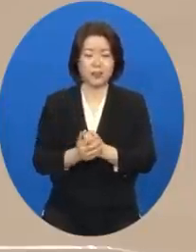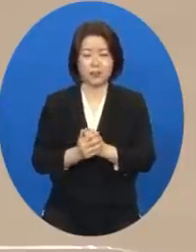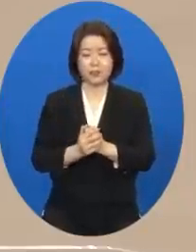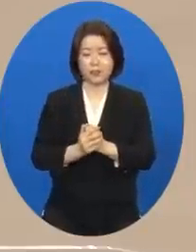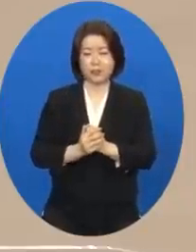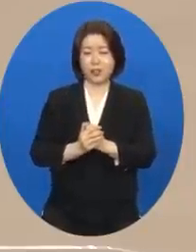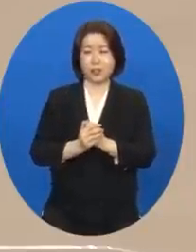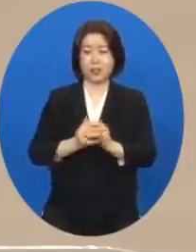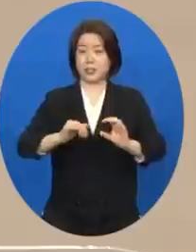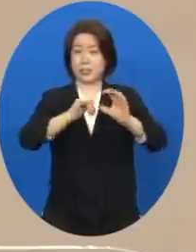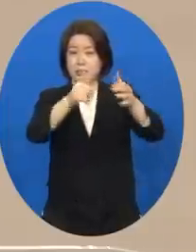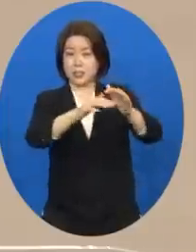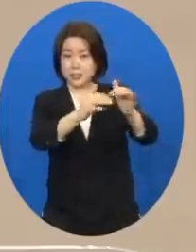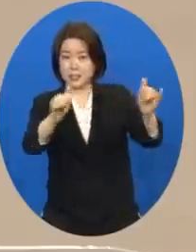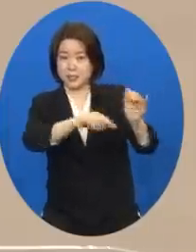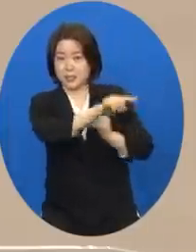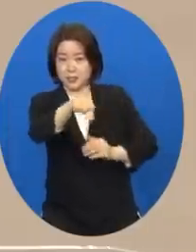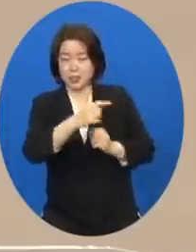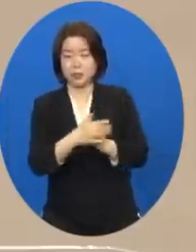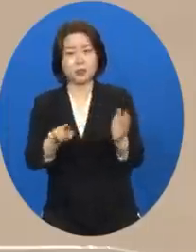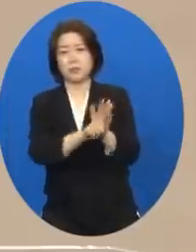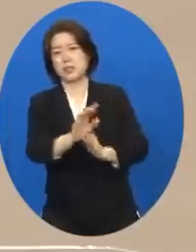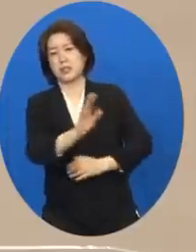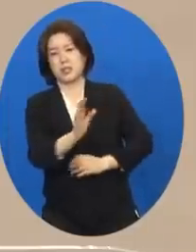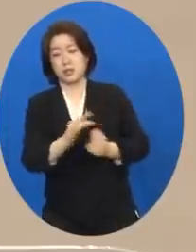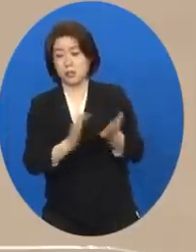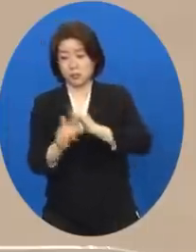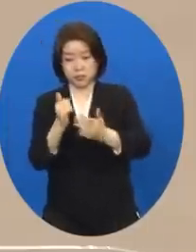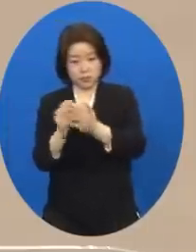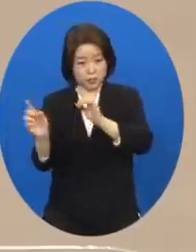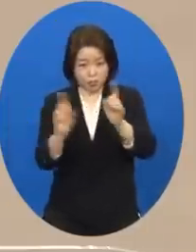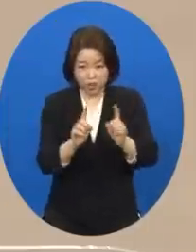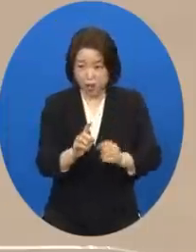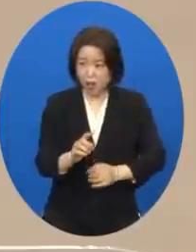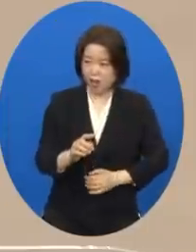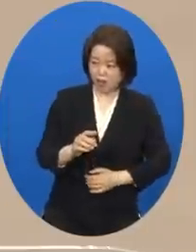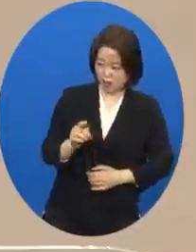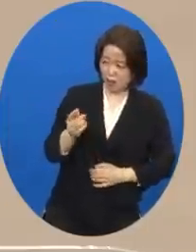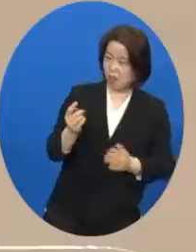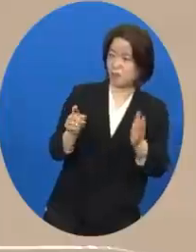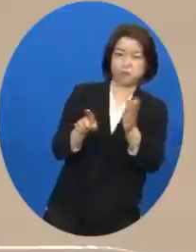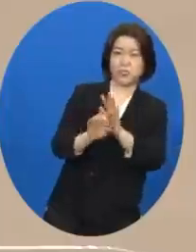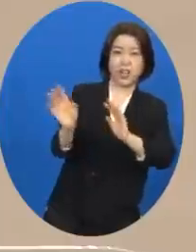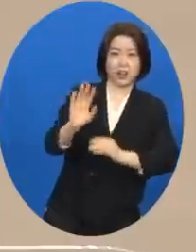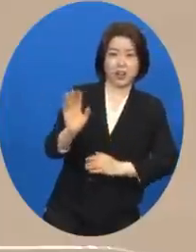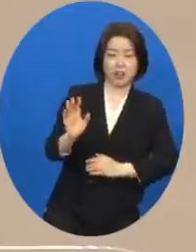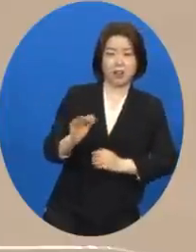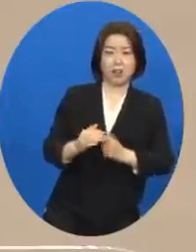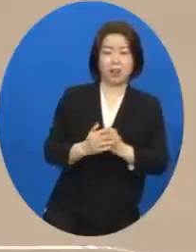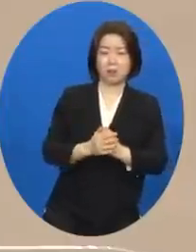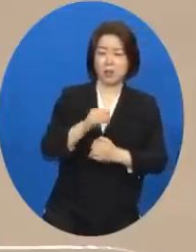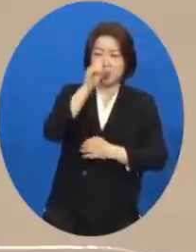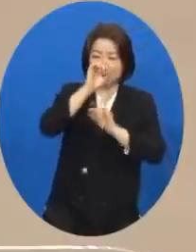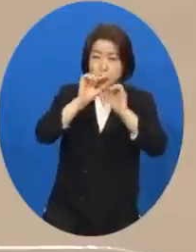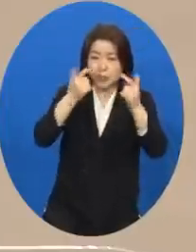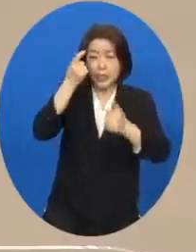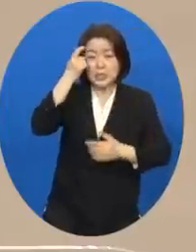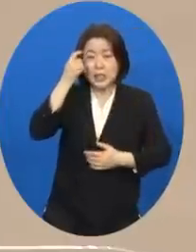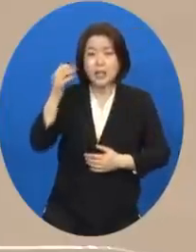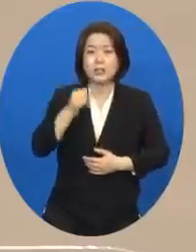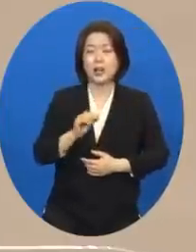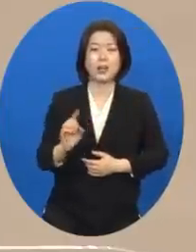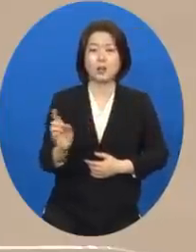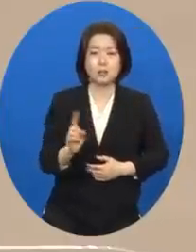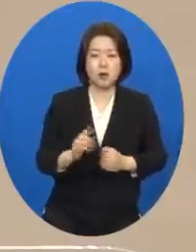사람들은 안 믿습니다 예수님이 부활하셨다는 아주 뭐 안 좋게 생각하는 사람들은